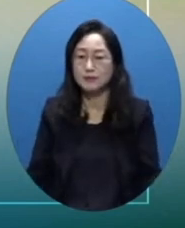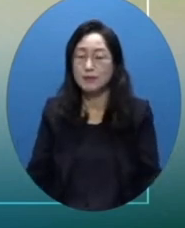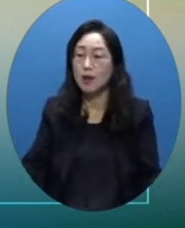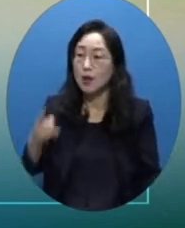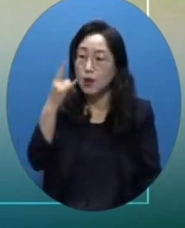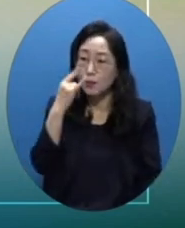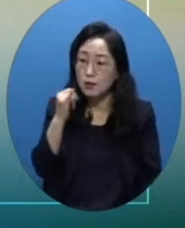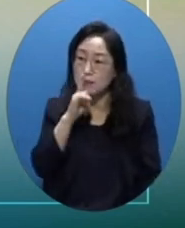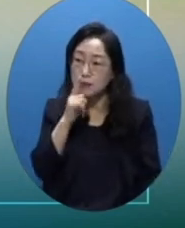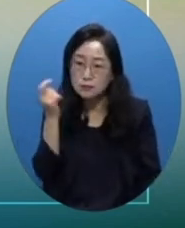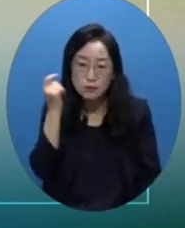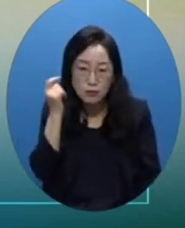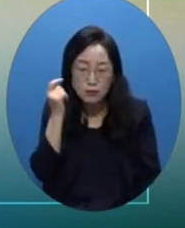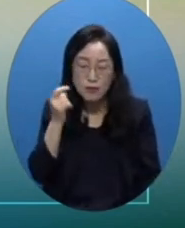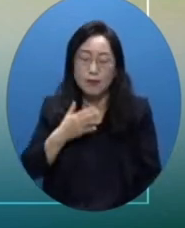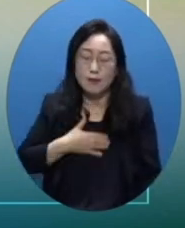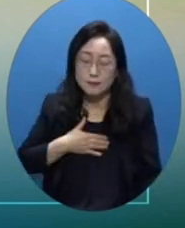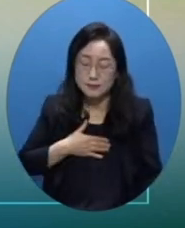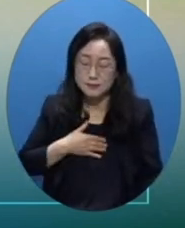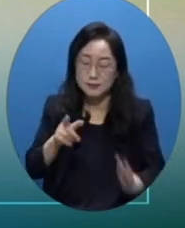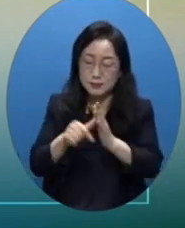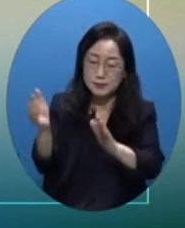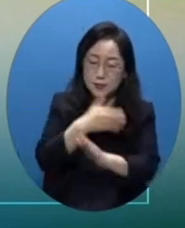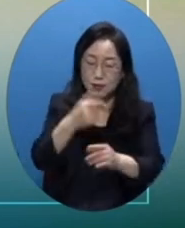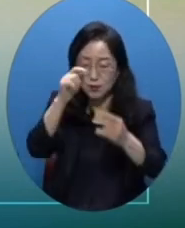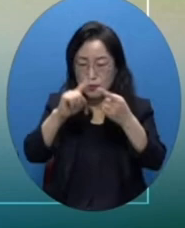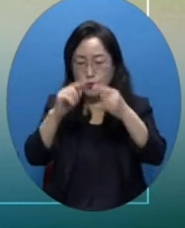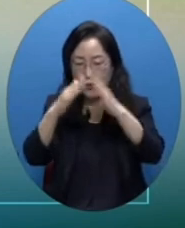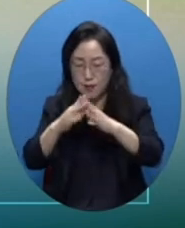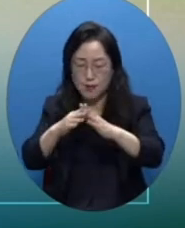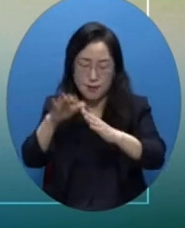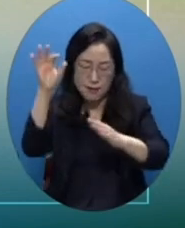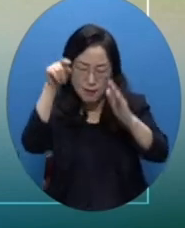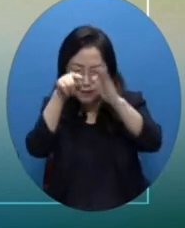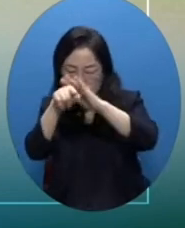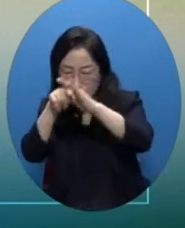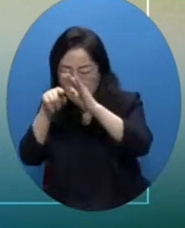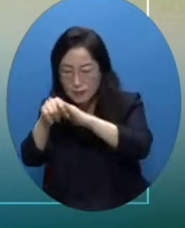어머니의 그 말씀 듣고 그때부터 교회를 찾아다니기 시작합니다.